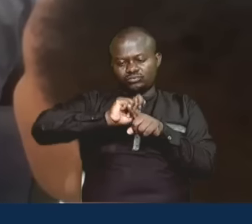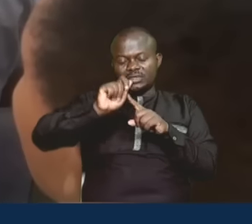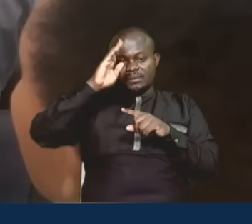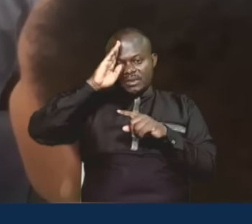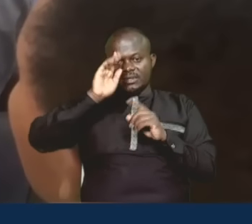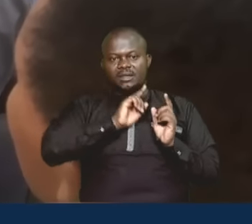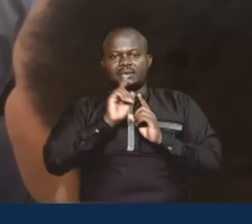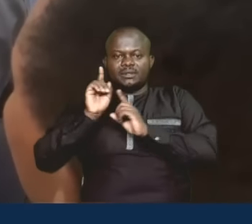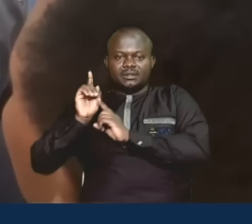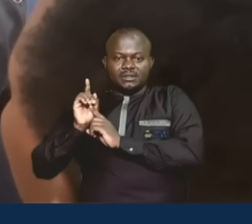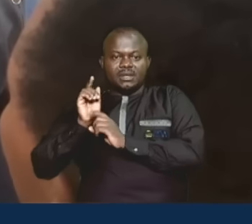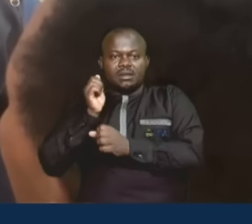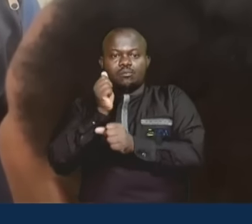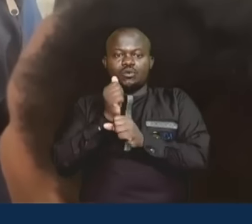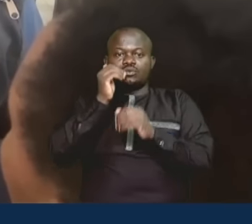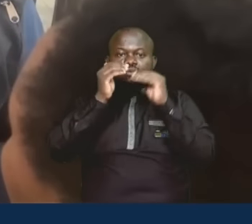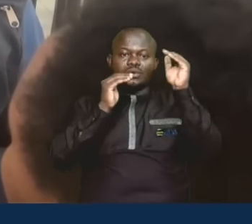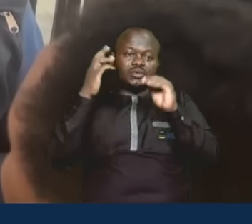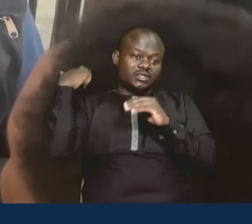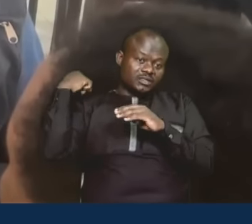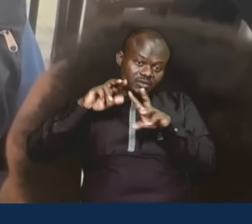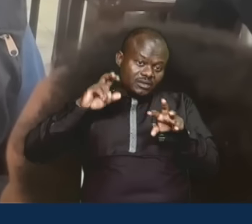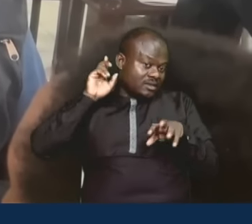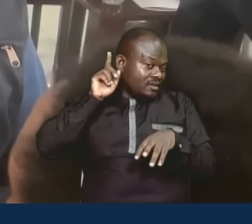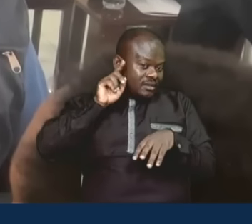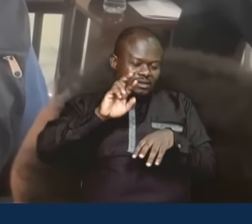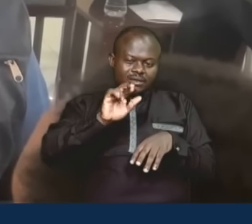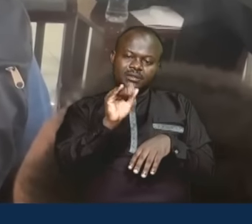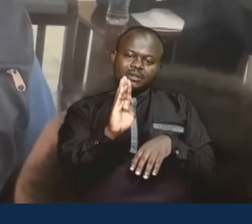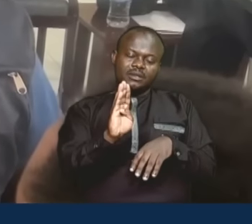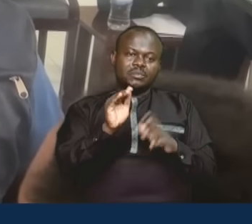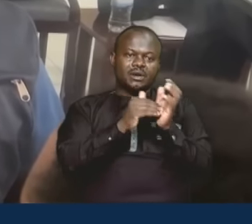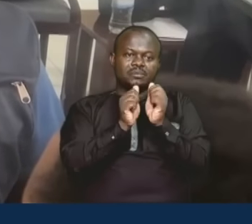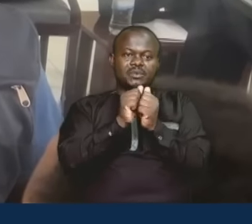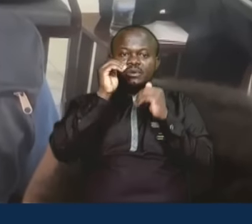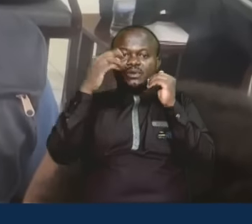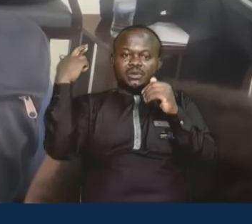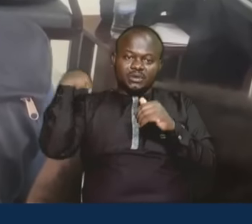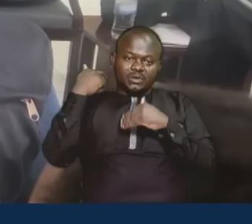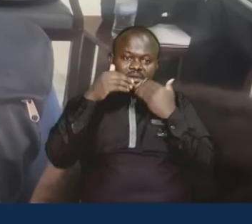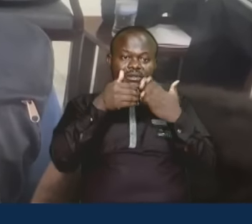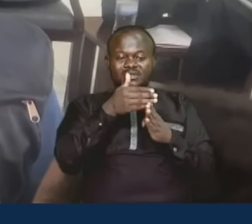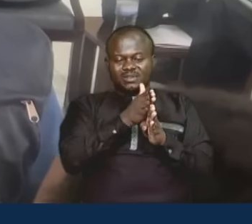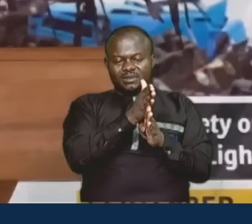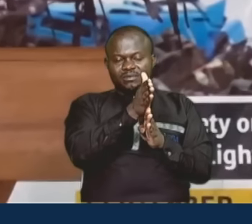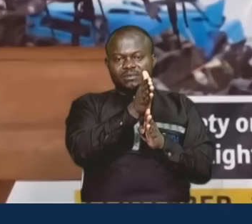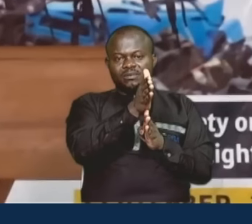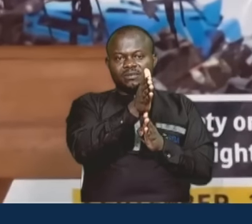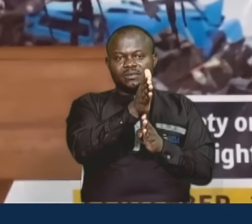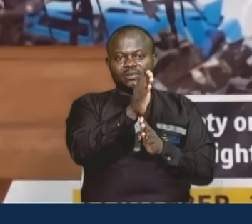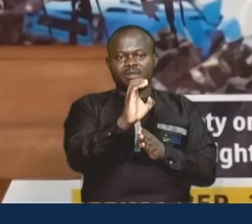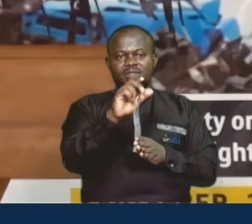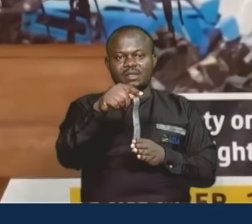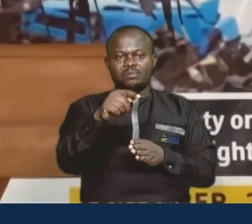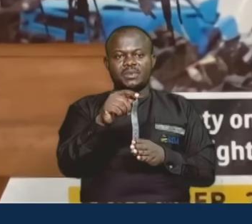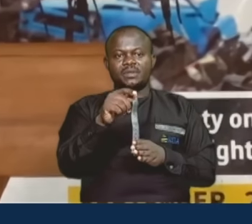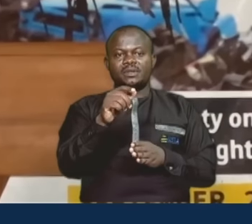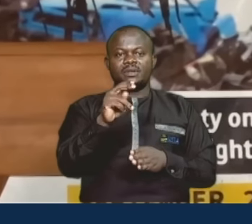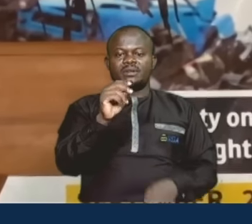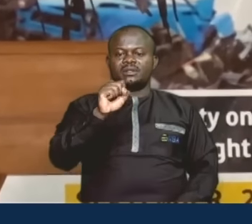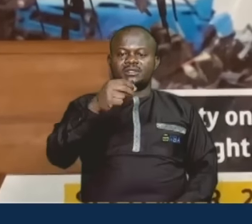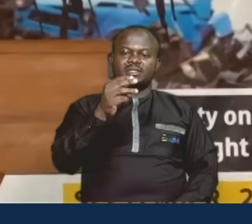abasirikare, abakozi b'urwego rushinzwe iperereza, urwego rw'ubugenzacyaha n'urwego rushinzwe igorora. CP Retired Nshimiyimana